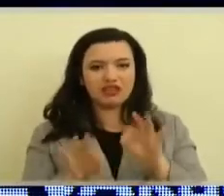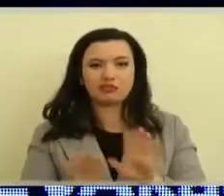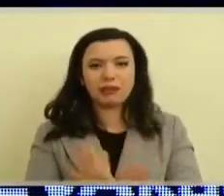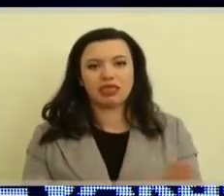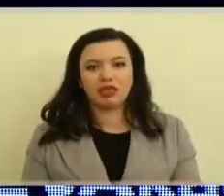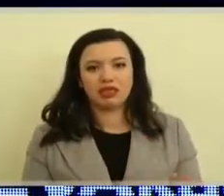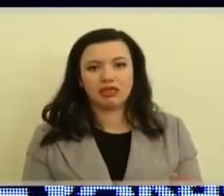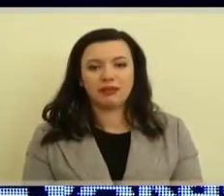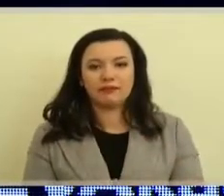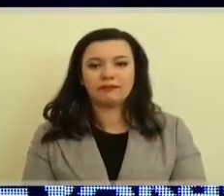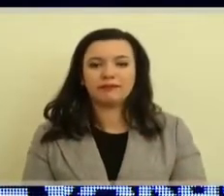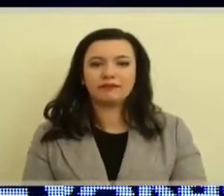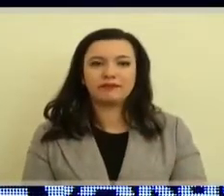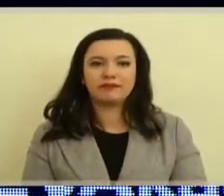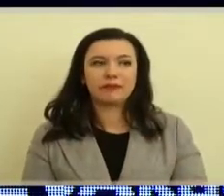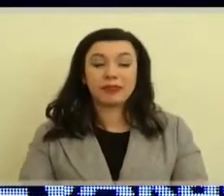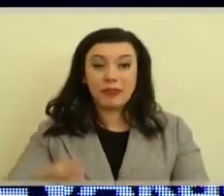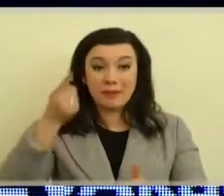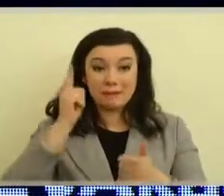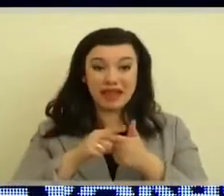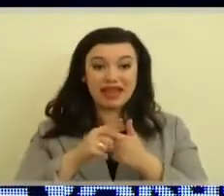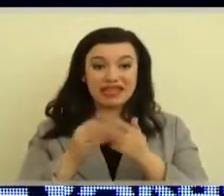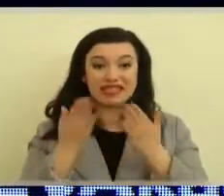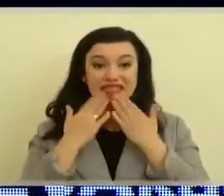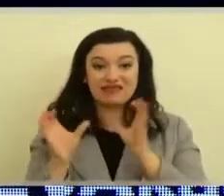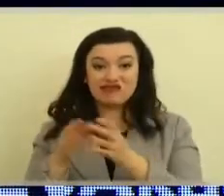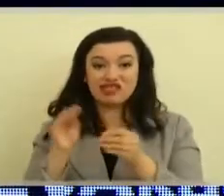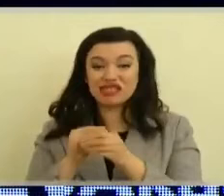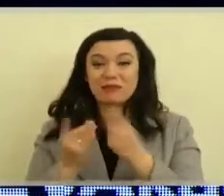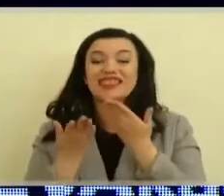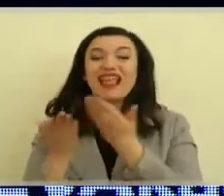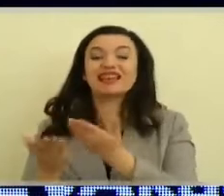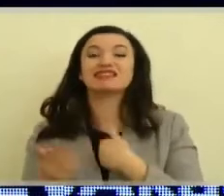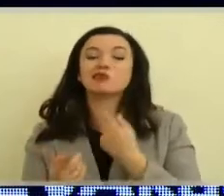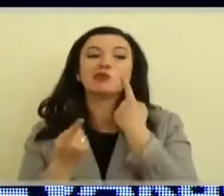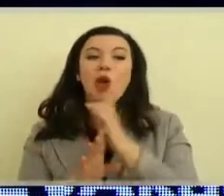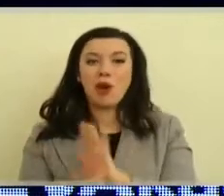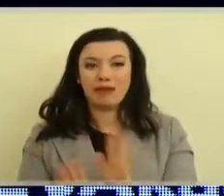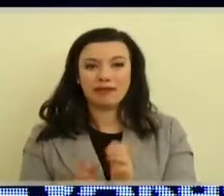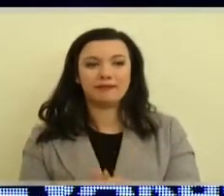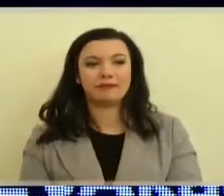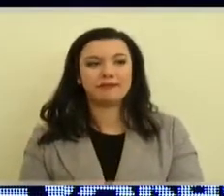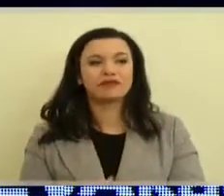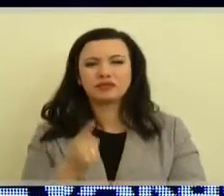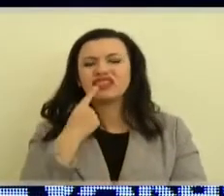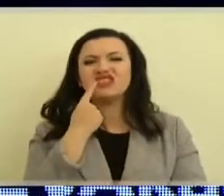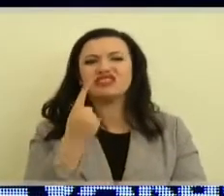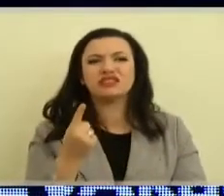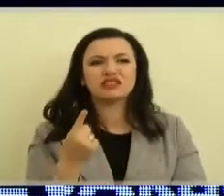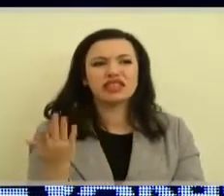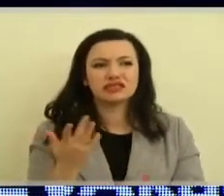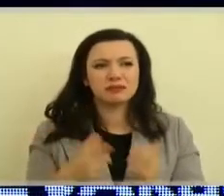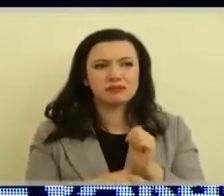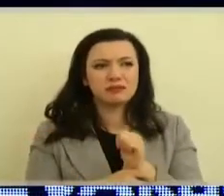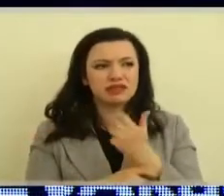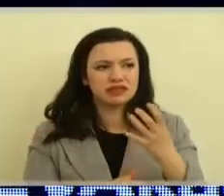bitti. Bir kere bile bir sınıfta ders sınıf görmüş değilim. Altını çizeyim. Şimdi diyeceksiniz ki nasıl meslek